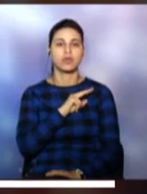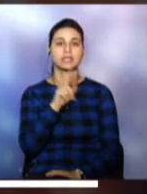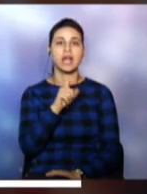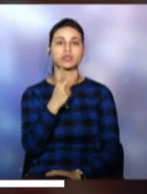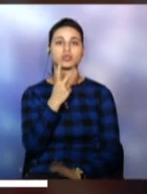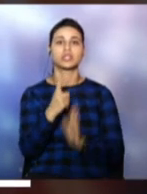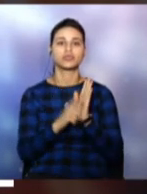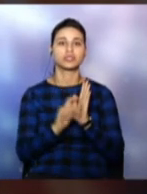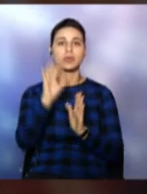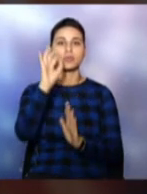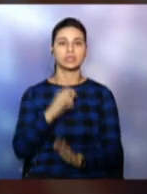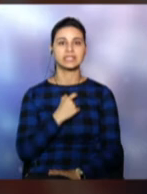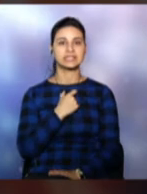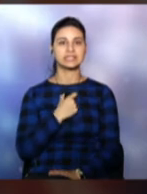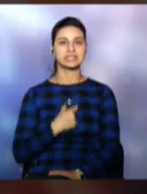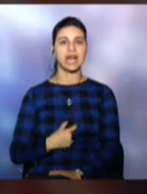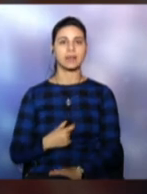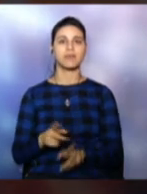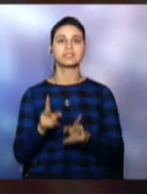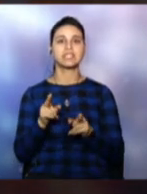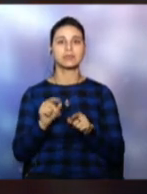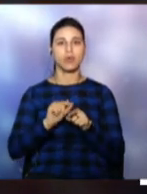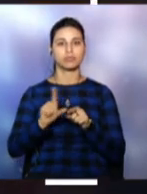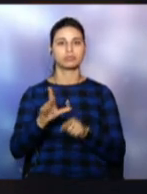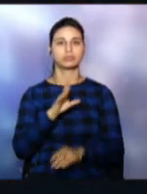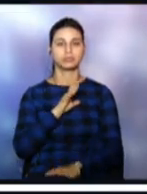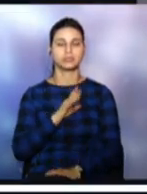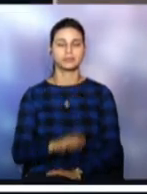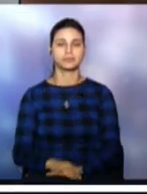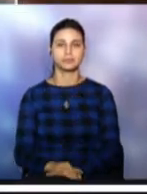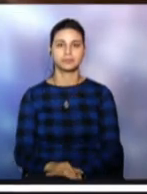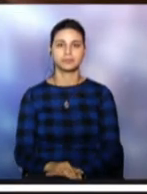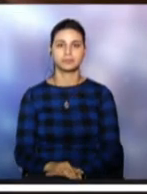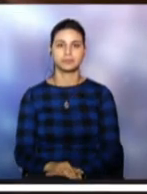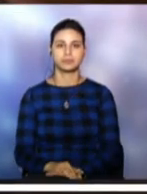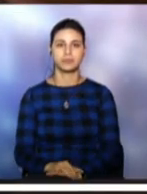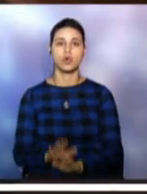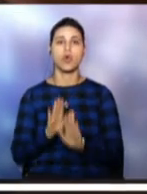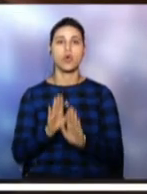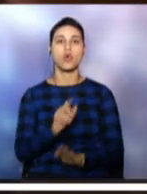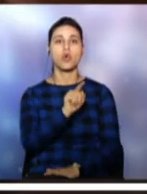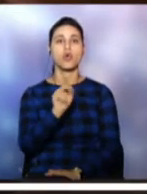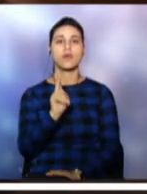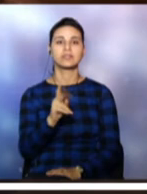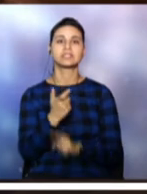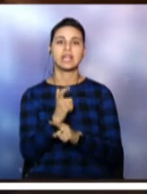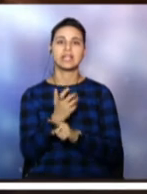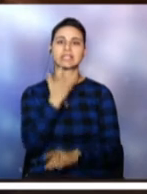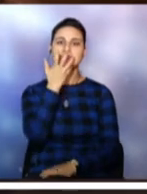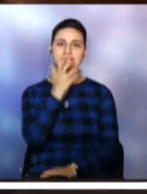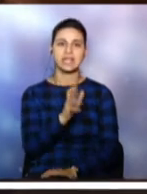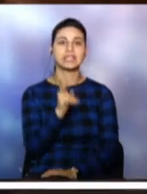127%-ით ჰქონდათ საყლაპავის კიბოს რისკი გაზრდილი. ხოლო მათ, ვინც ცხელან ძალიან ცხელ